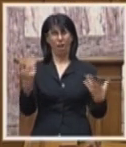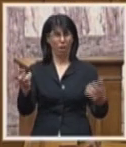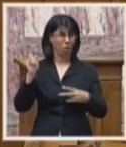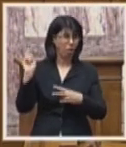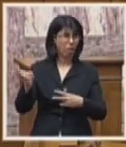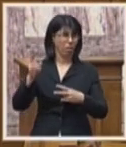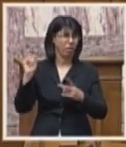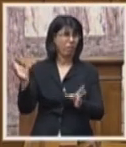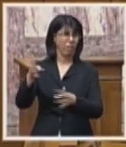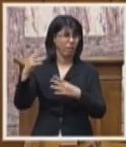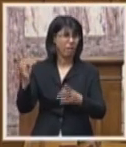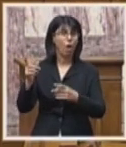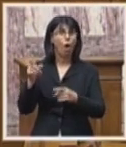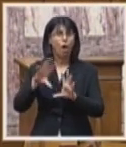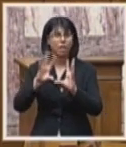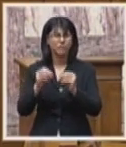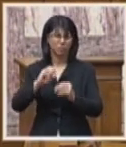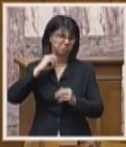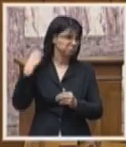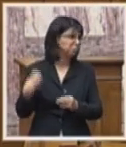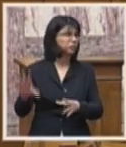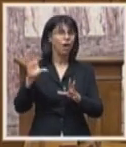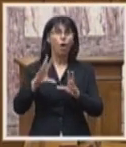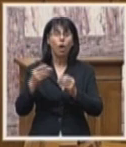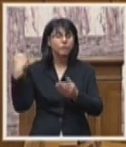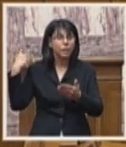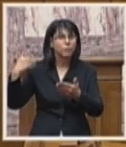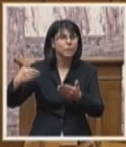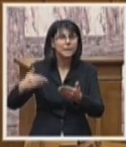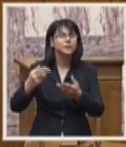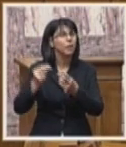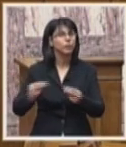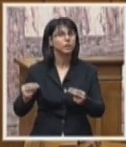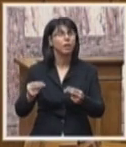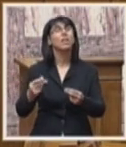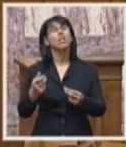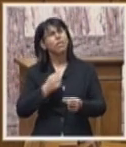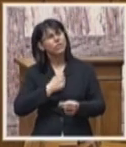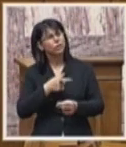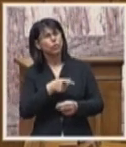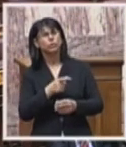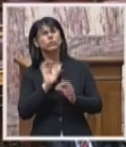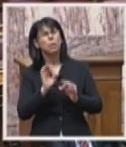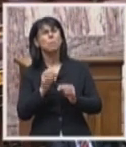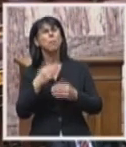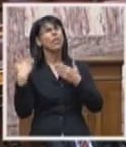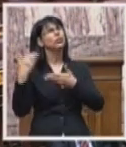ο λαϊκισμός, οι αφορισμοί που δυστυχώς η παραδοσιακή αριστερά δεν έχει ξεφύγει από τους